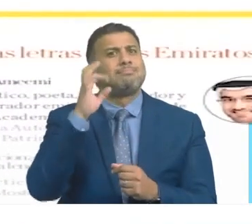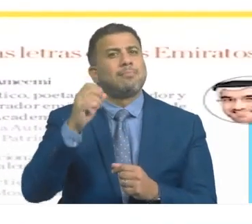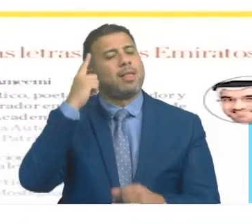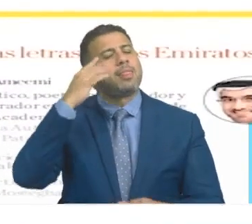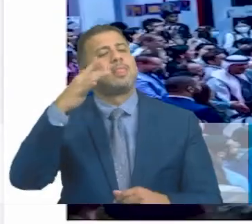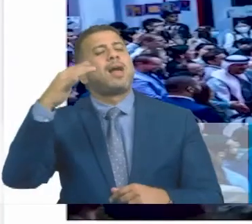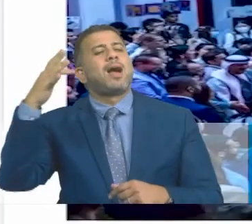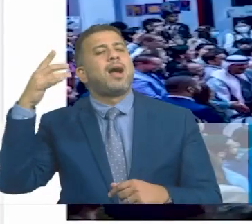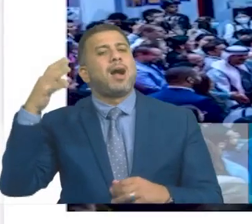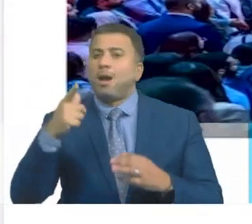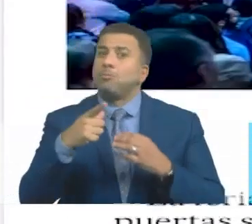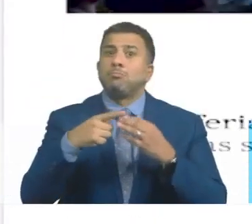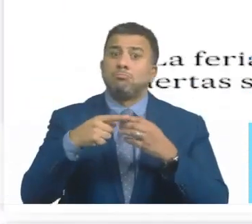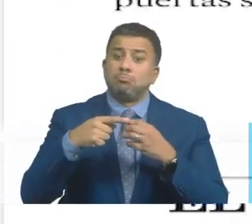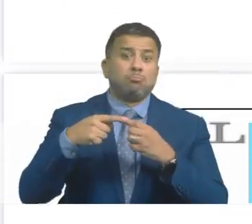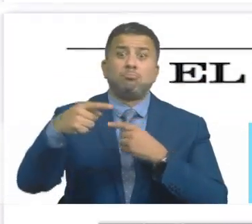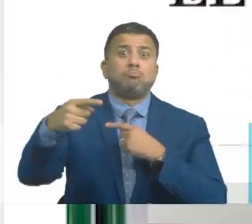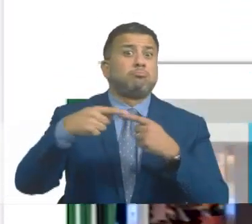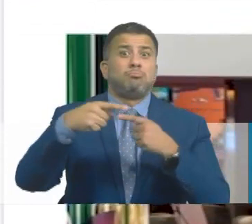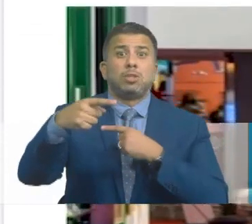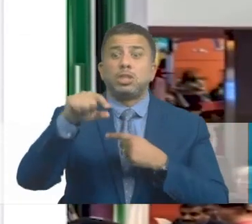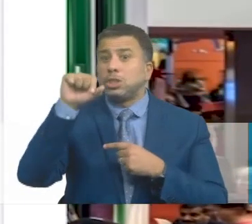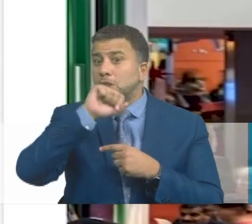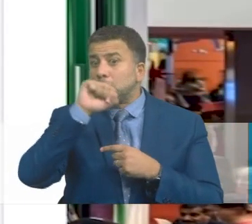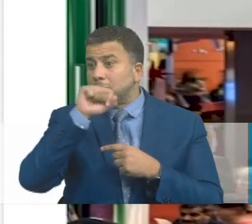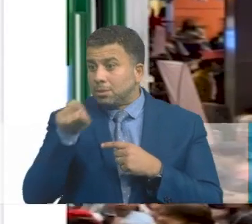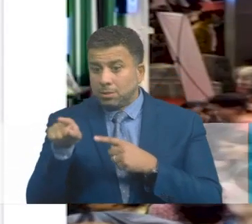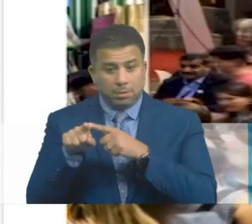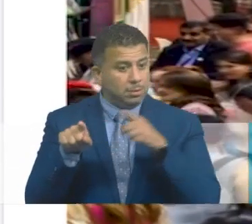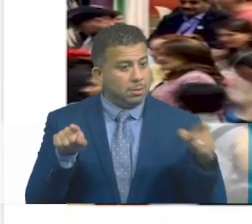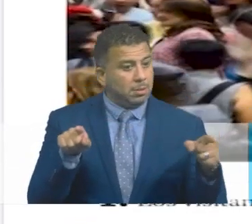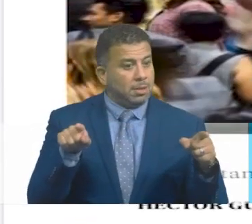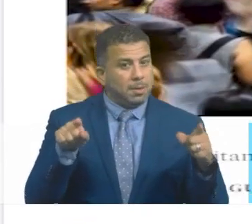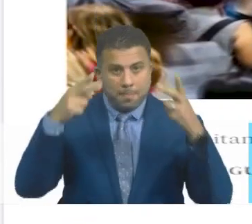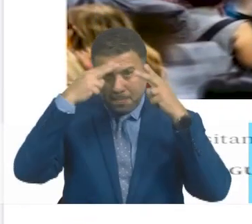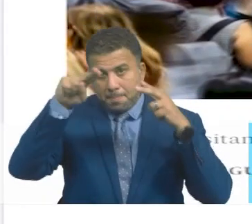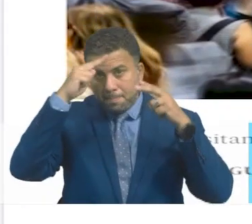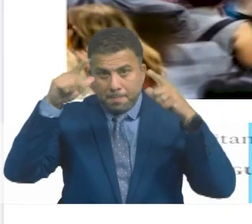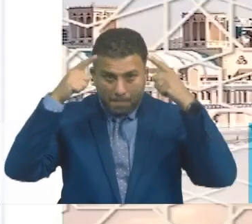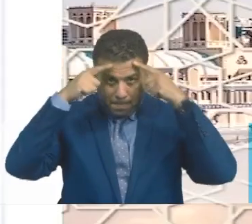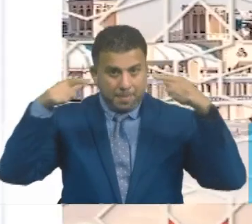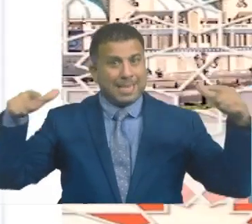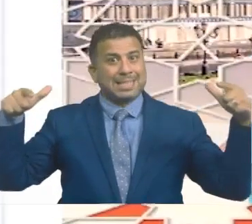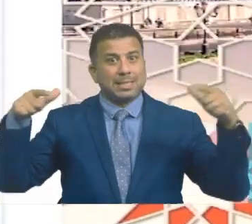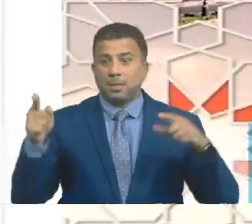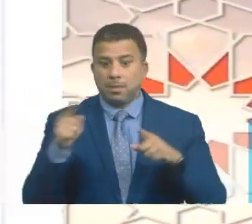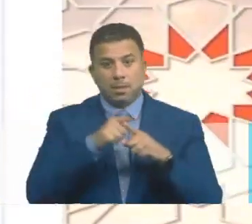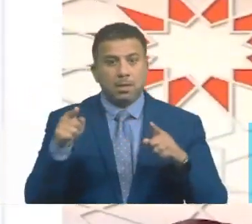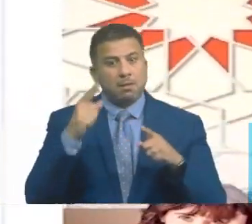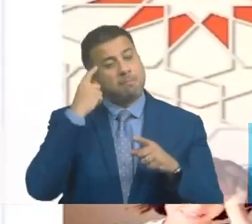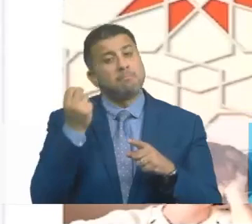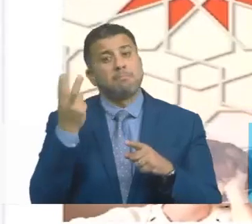تخيل المسافة الطويلة التي تفصل بين الإمارات والمكسيك، لنقيس الصيت الذي بلغه المشروع